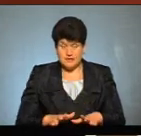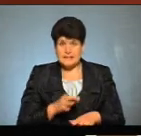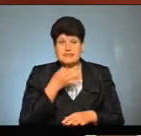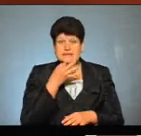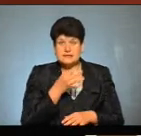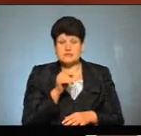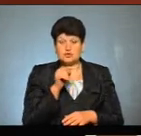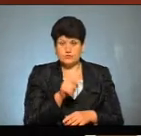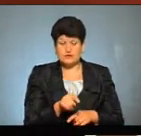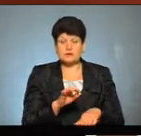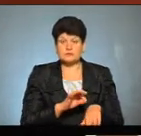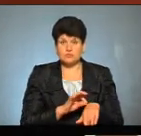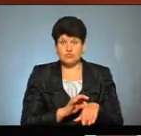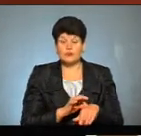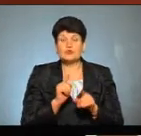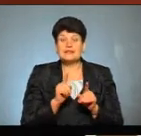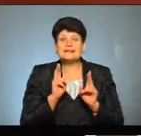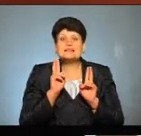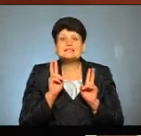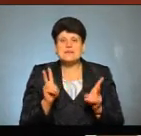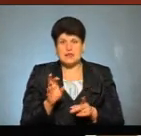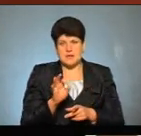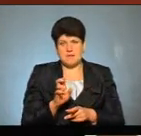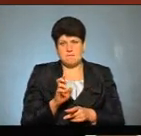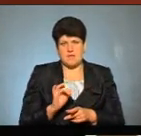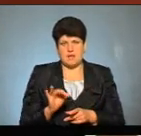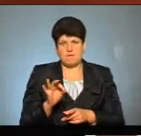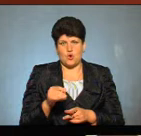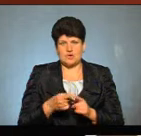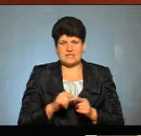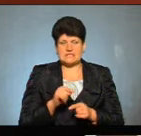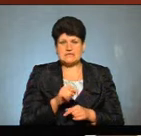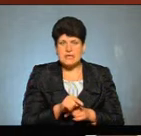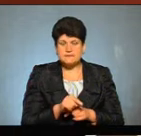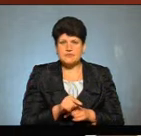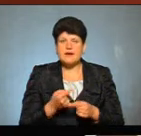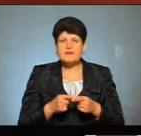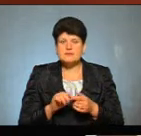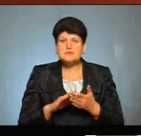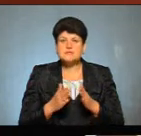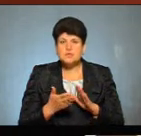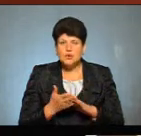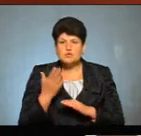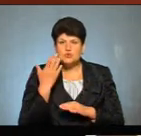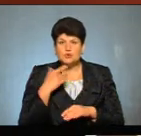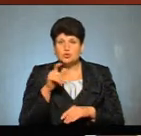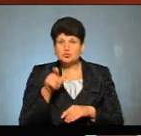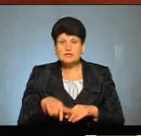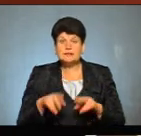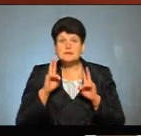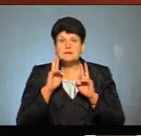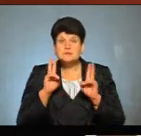про те, що вони інфіковані, вони би навіть не знали про це. А така ситуація, коли людина не знає про